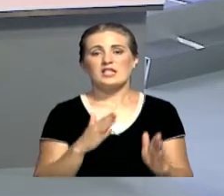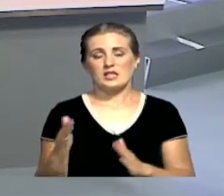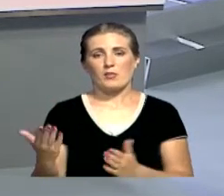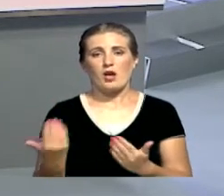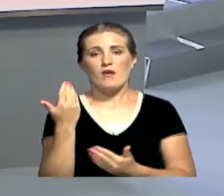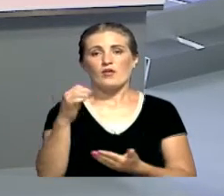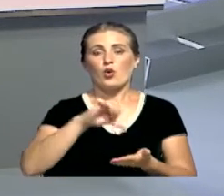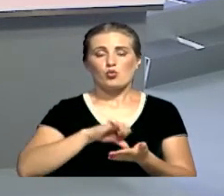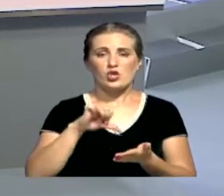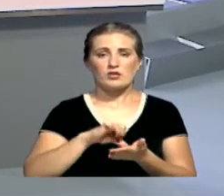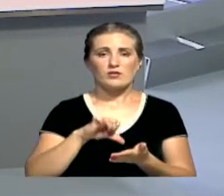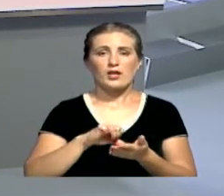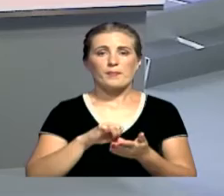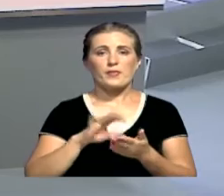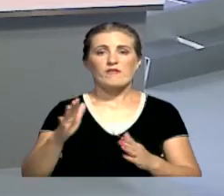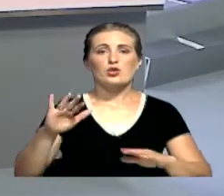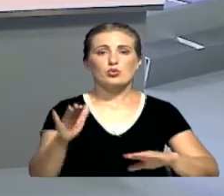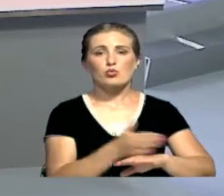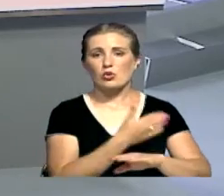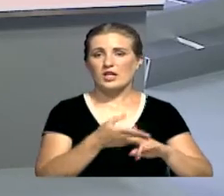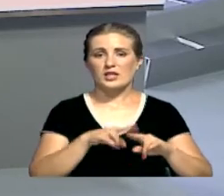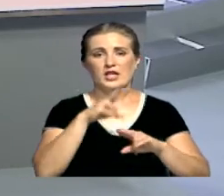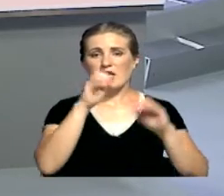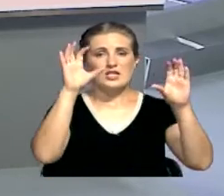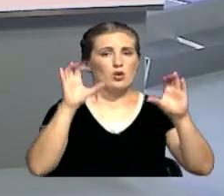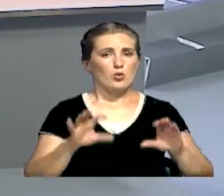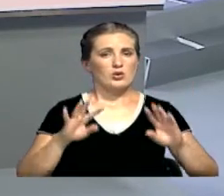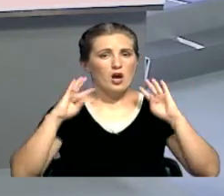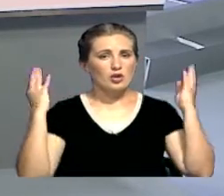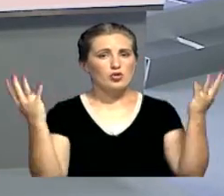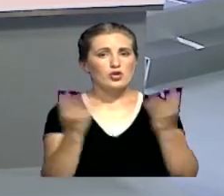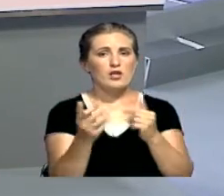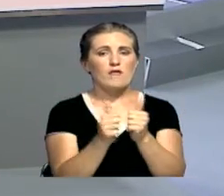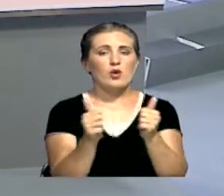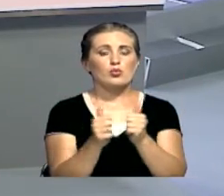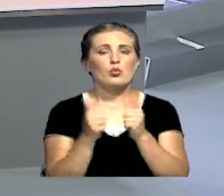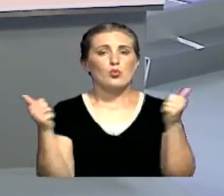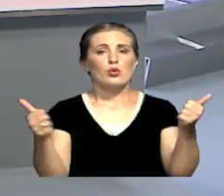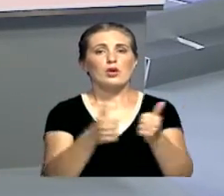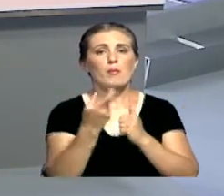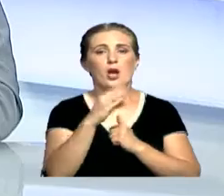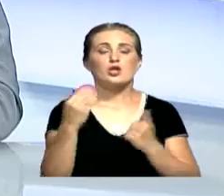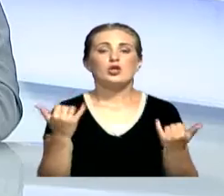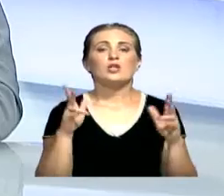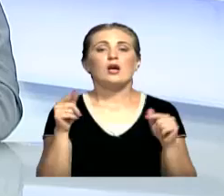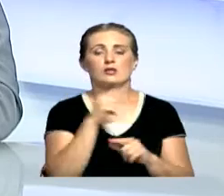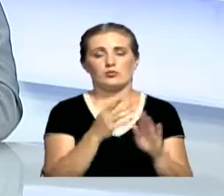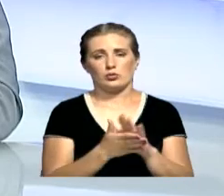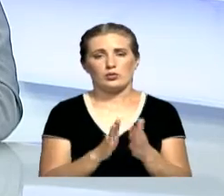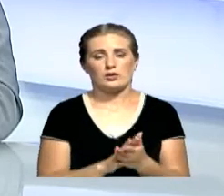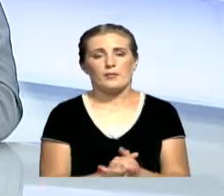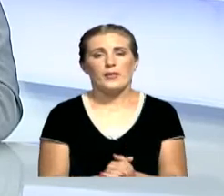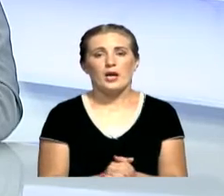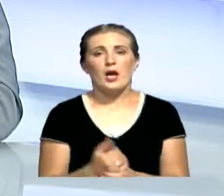участвовали в сносе вот этих незаконных ограждений вокруг пляжа частом как ситуация разворачивается значит я